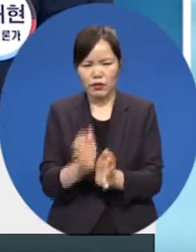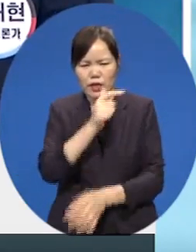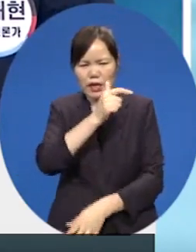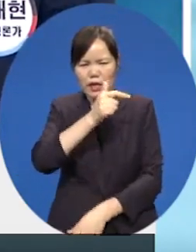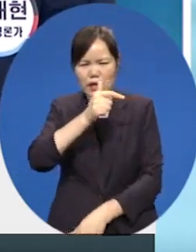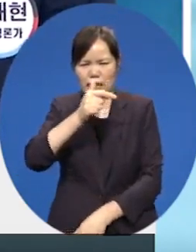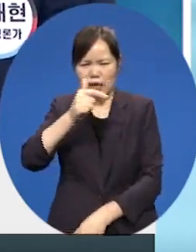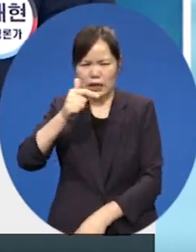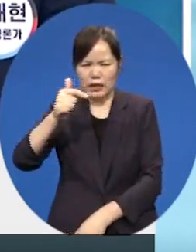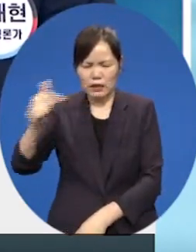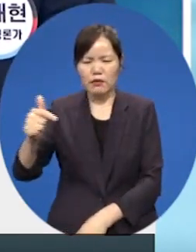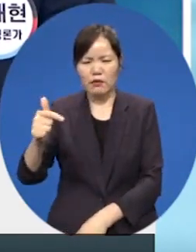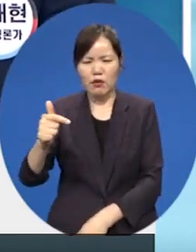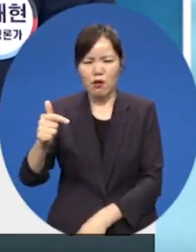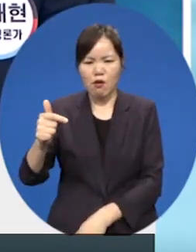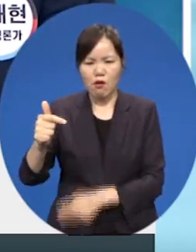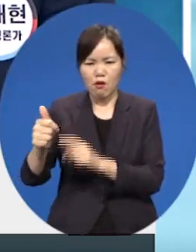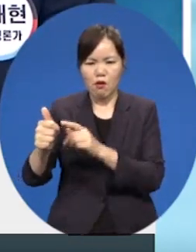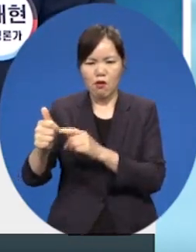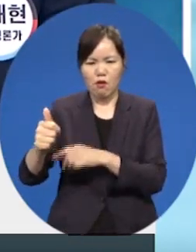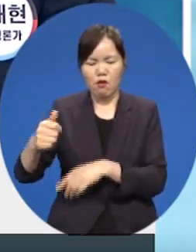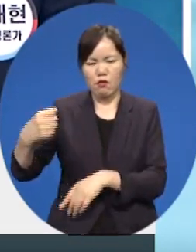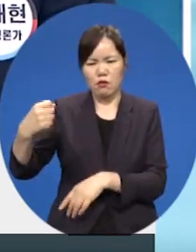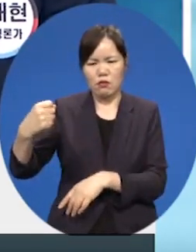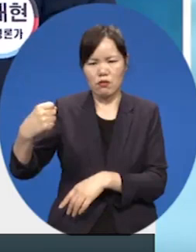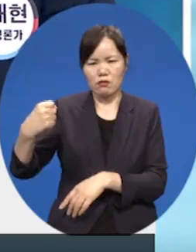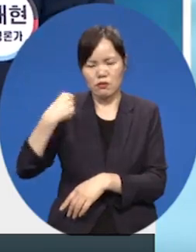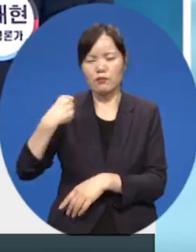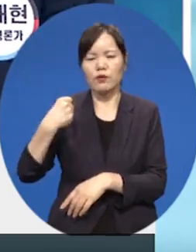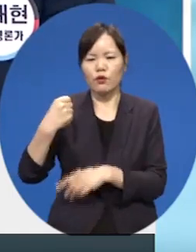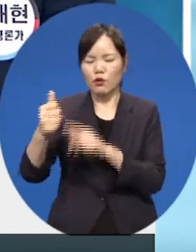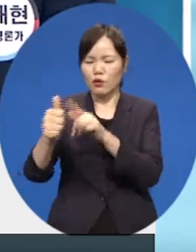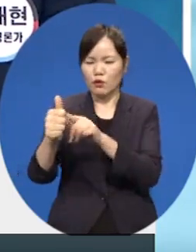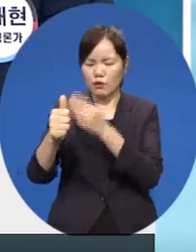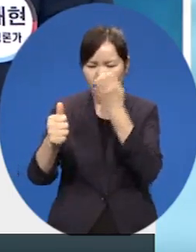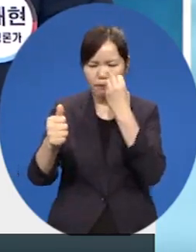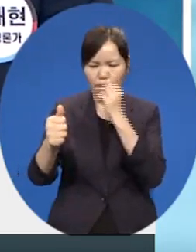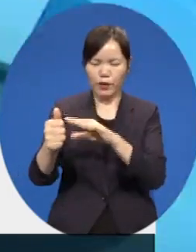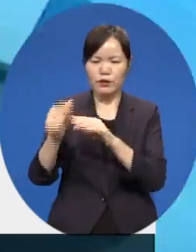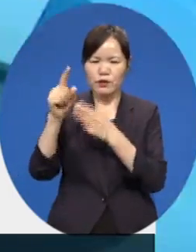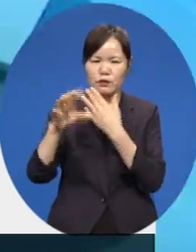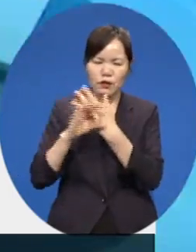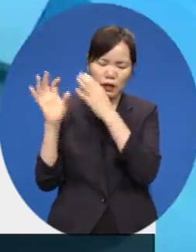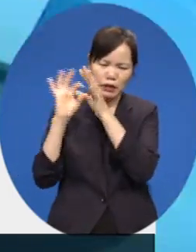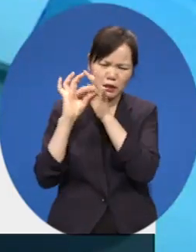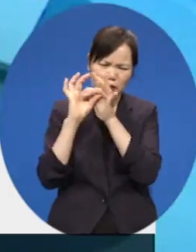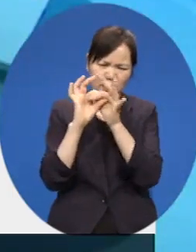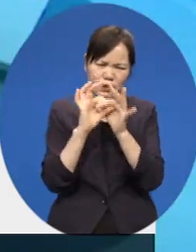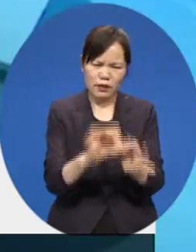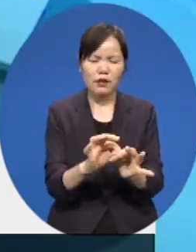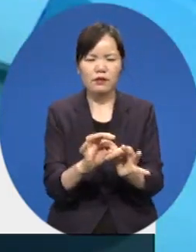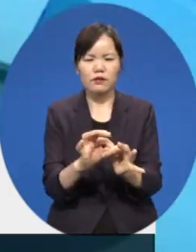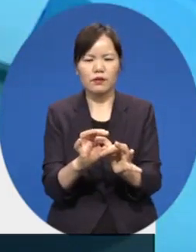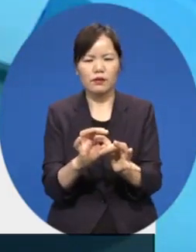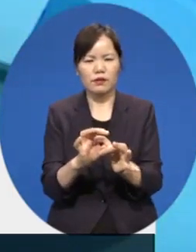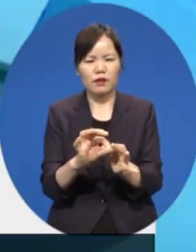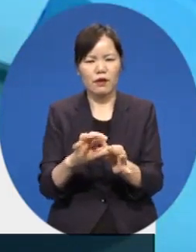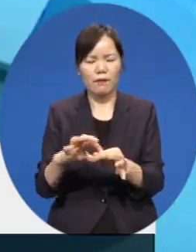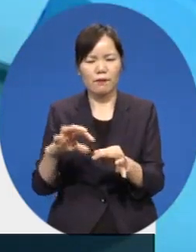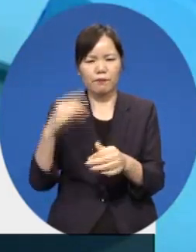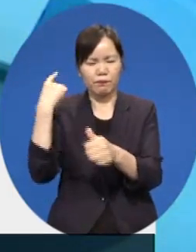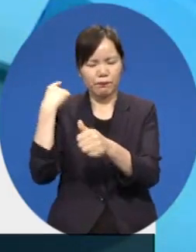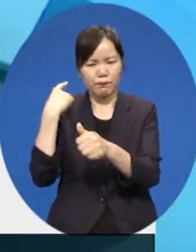빅마우스입니다. 본인을 무시하거나 본인을 간과했을 경우에는 지속적으로 계속해서 반박,